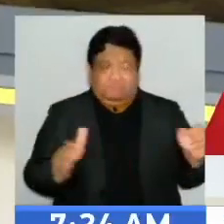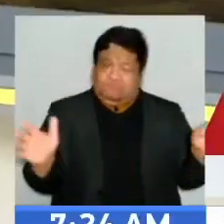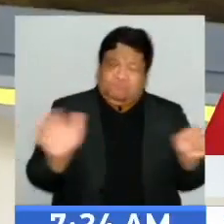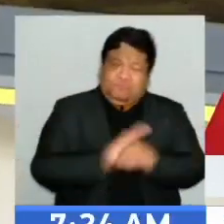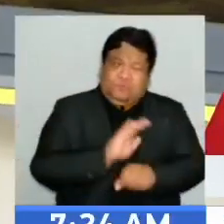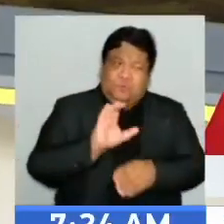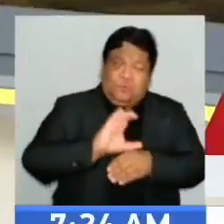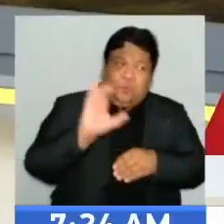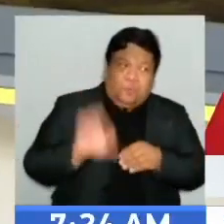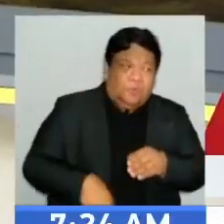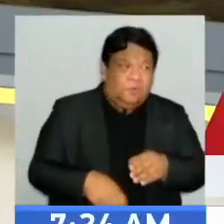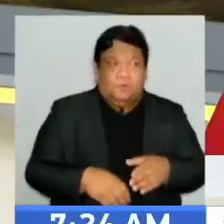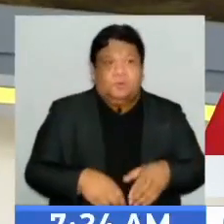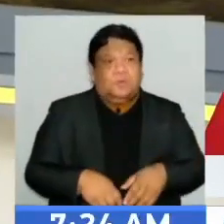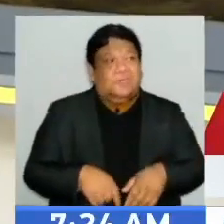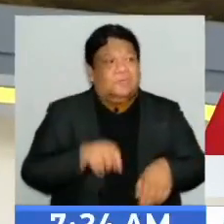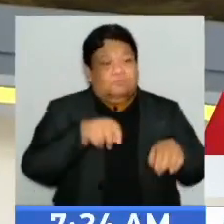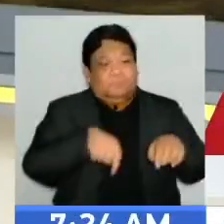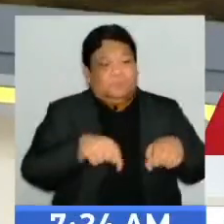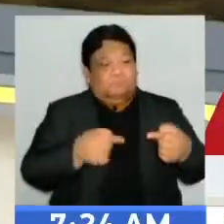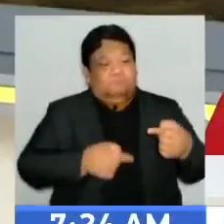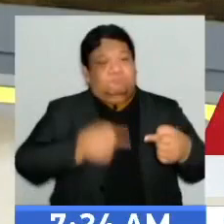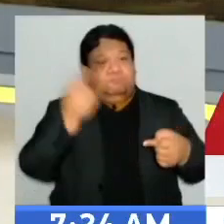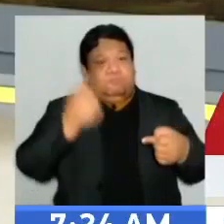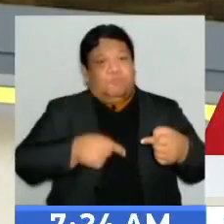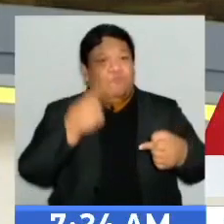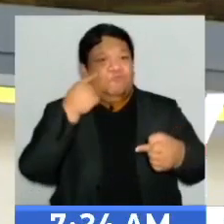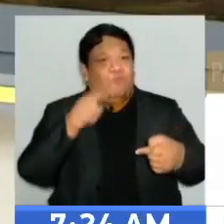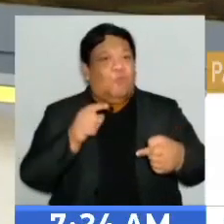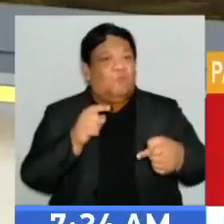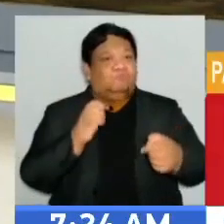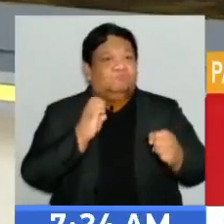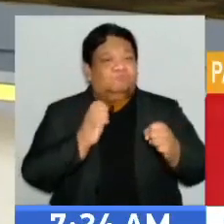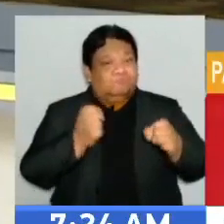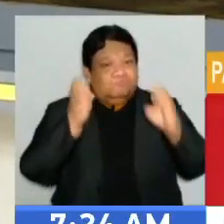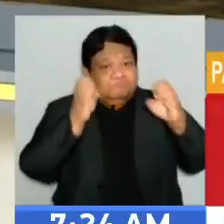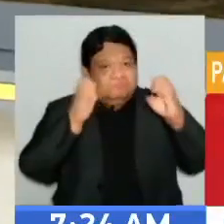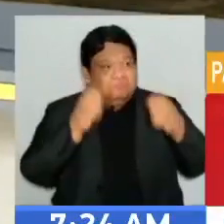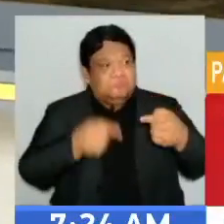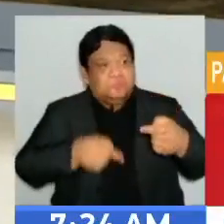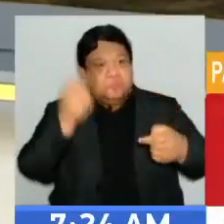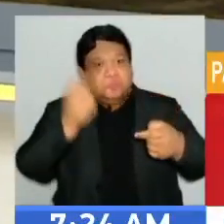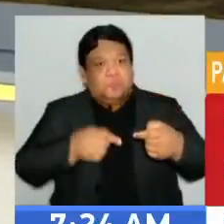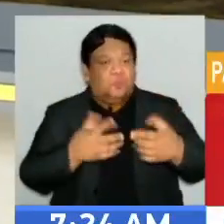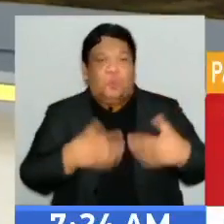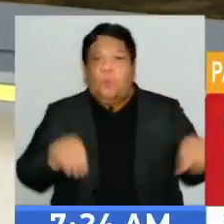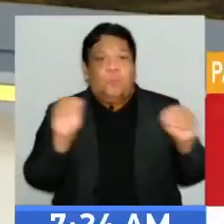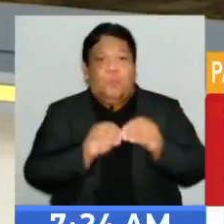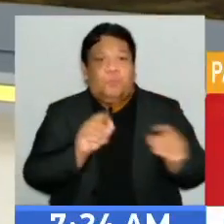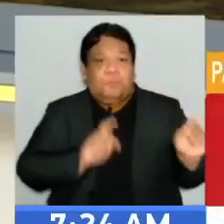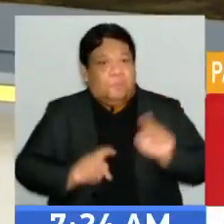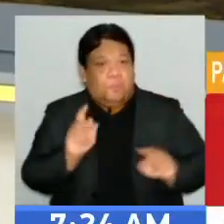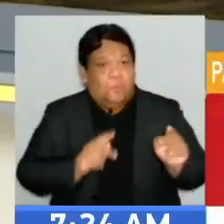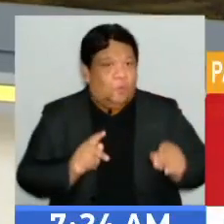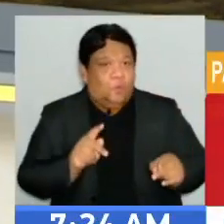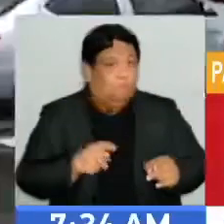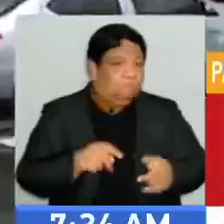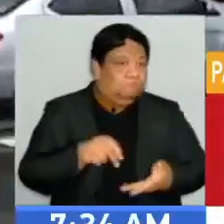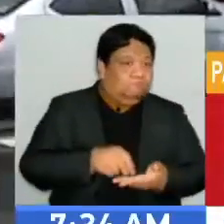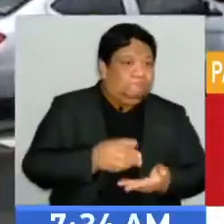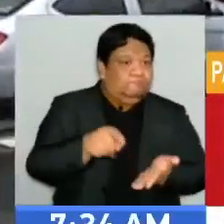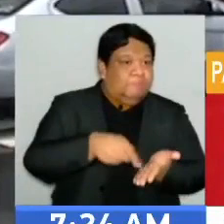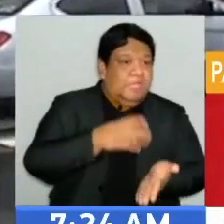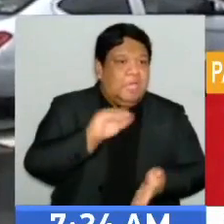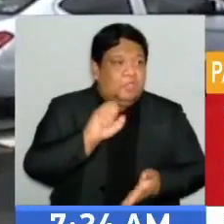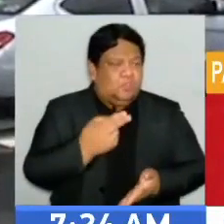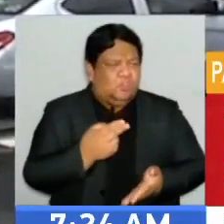mga toll gates, sa mga expressway para sa nasabing dry run? Paano kung magka-aberya? Ma'am Susan, maraming salamat po sa